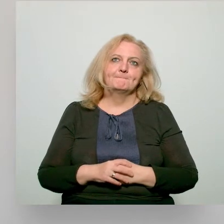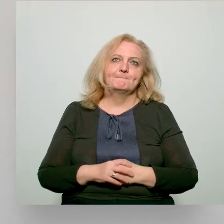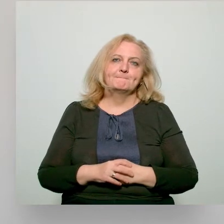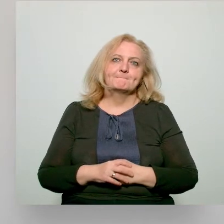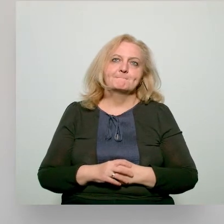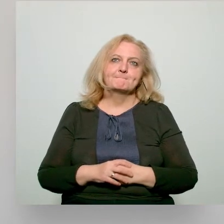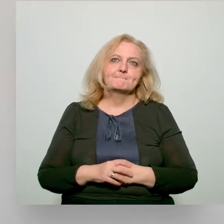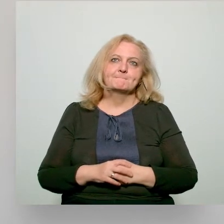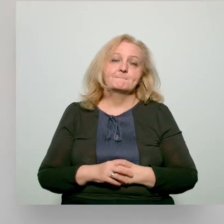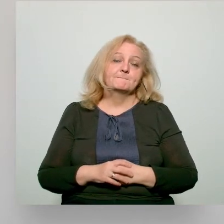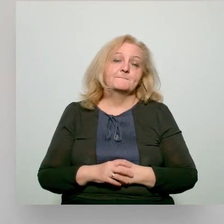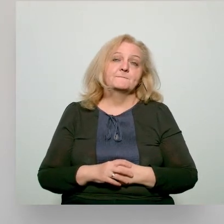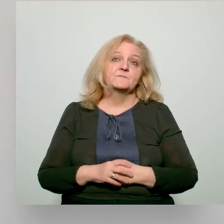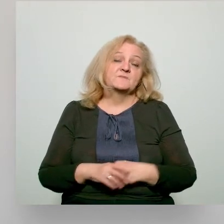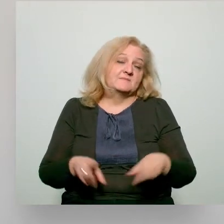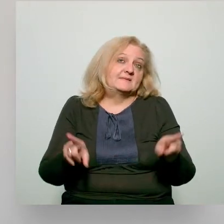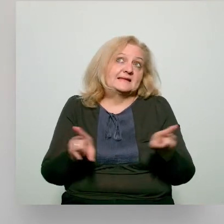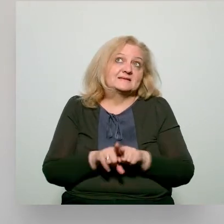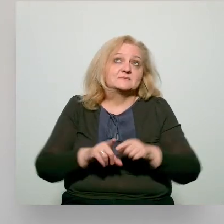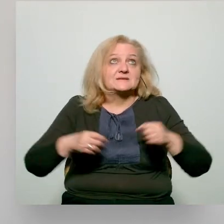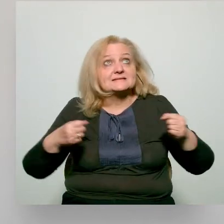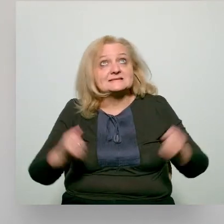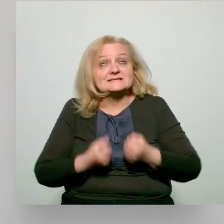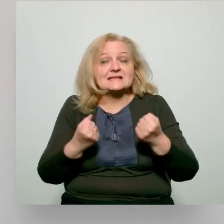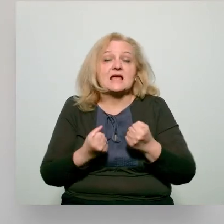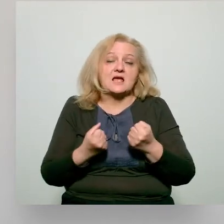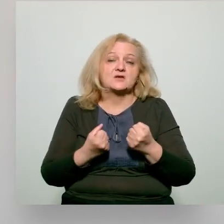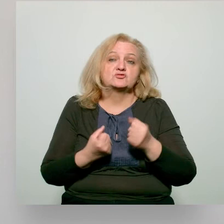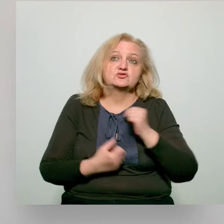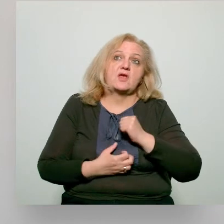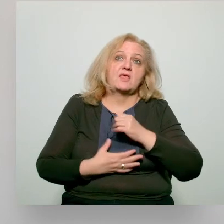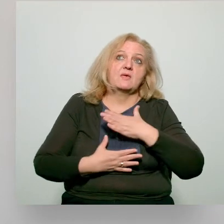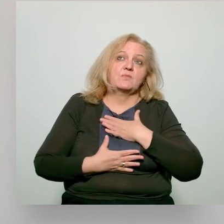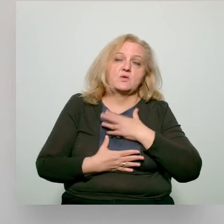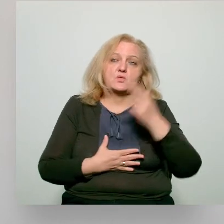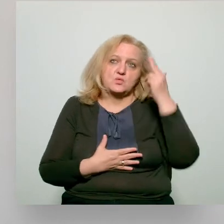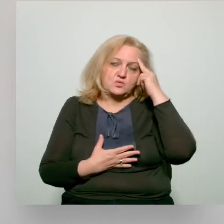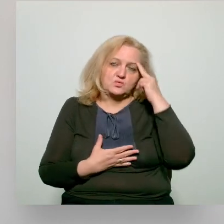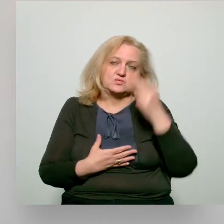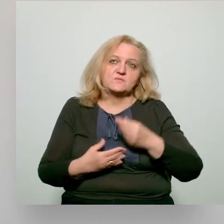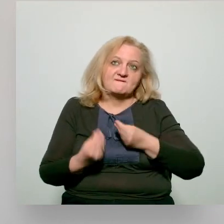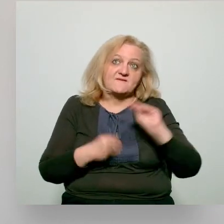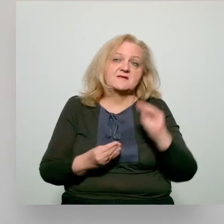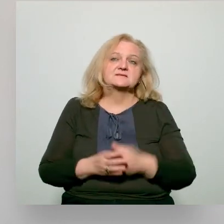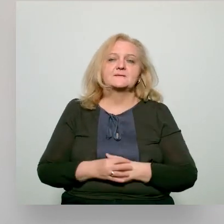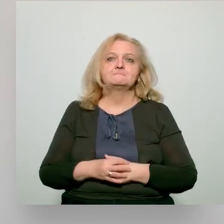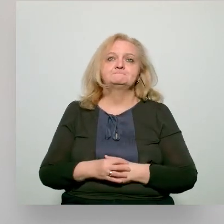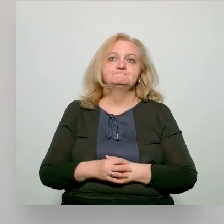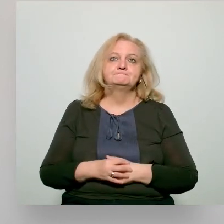siebie samego, zrozumieć jeszcze lepiej siebie samego. Czyli takie odzwierciedlenie zawsze pomaga jeszcze